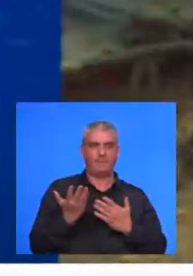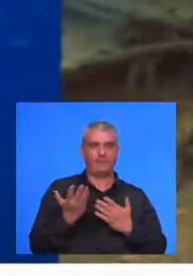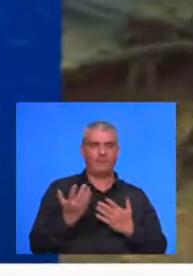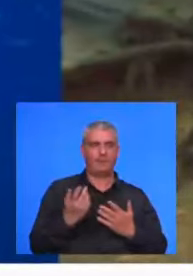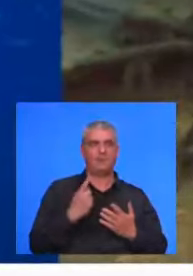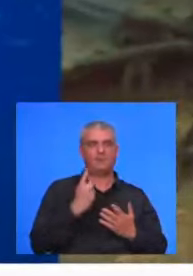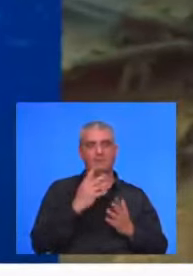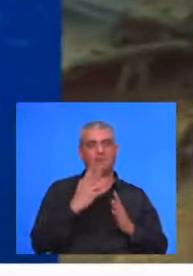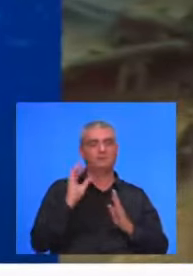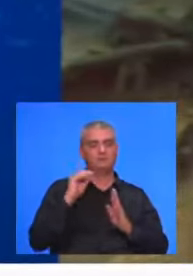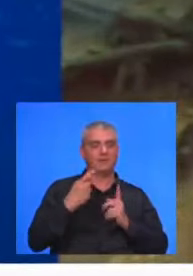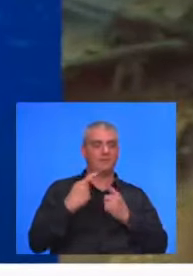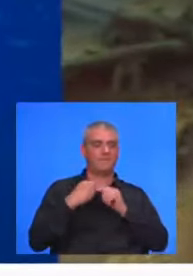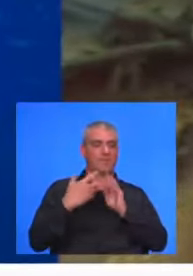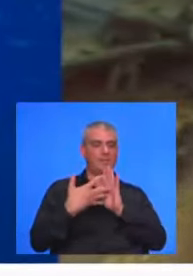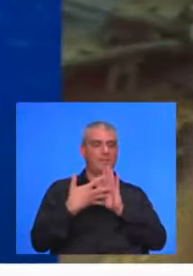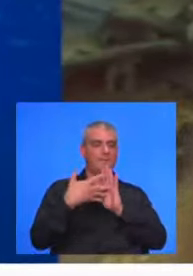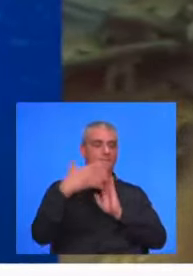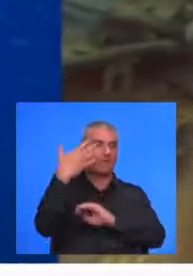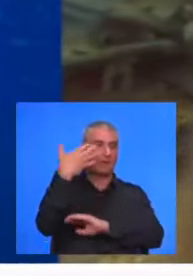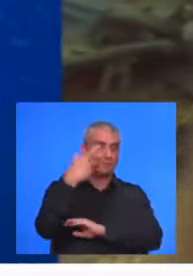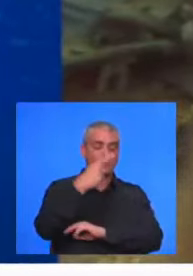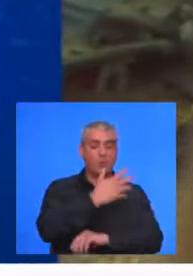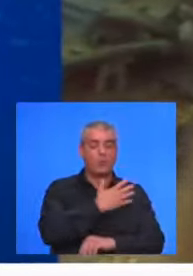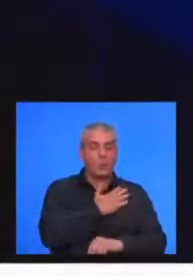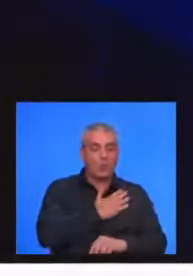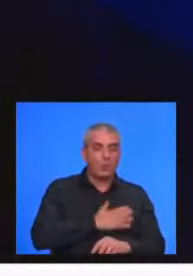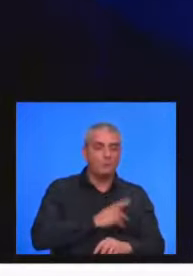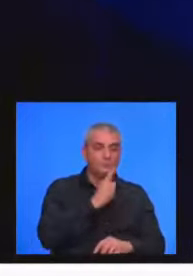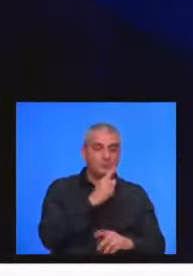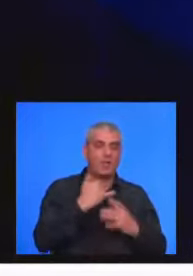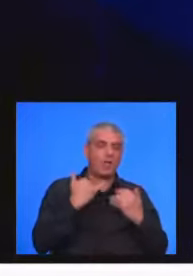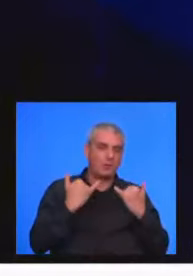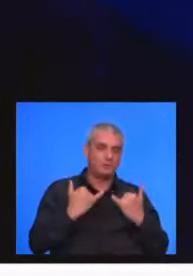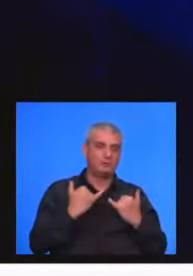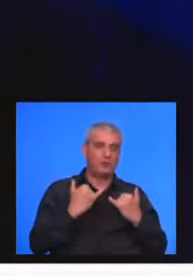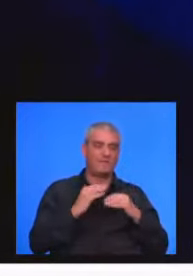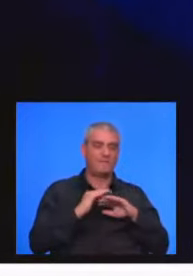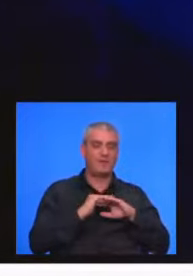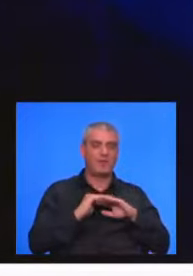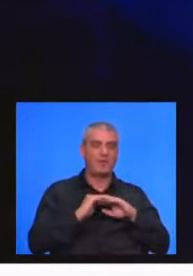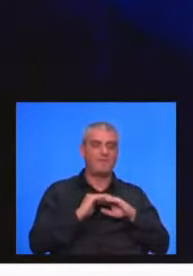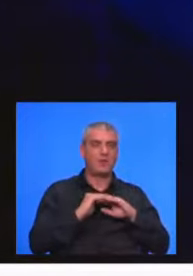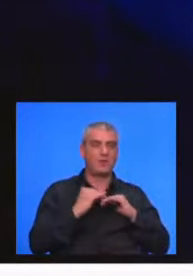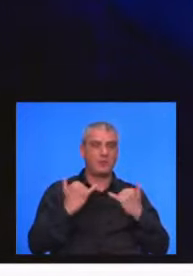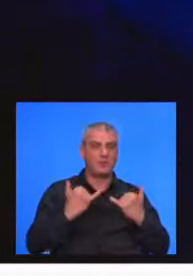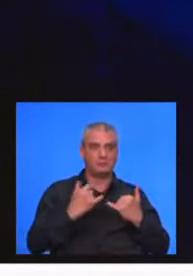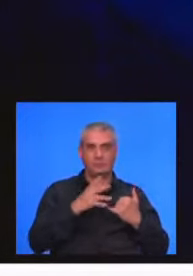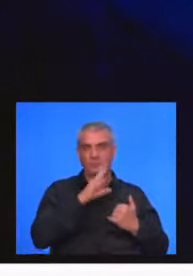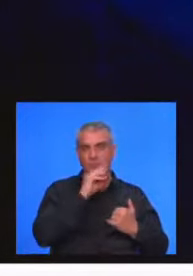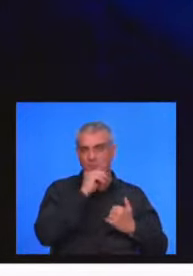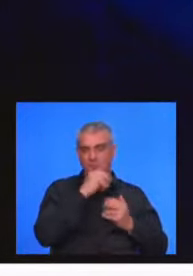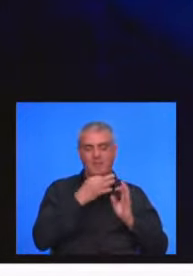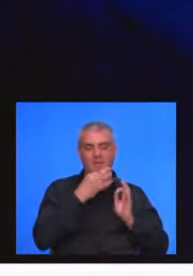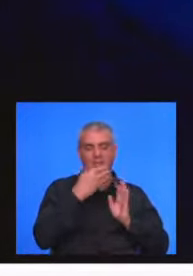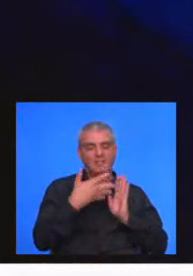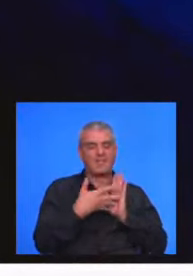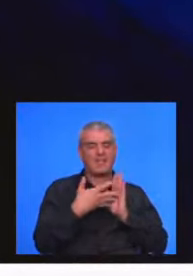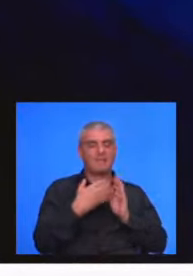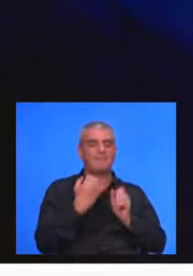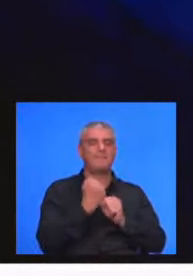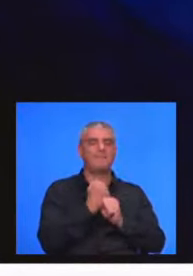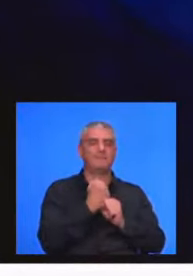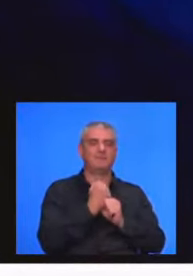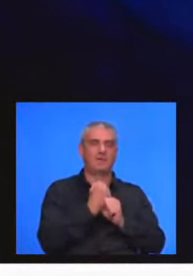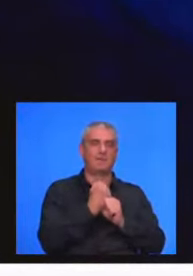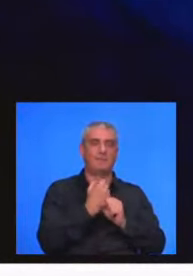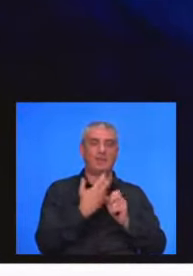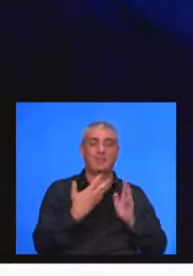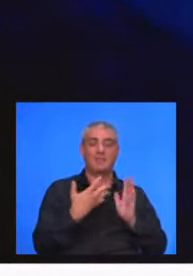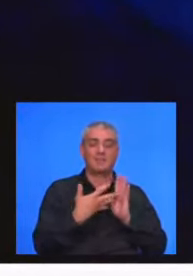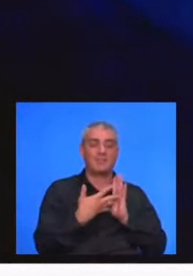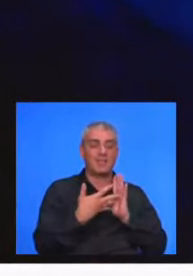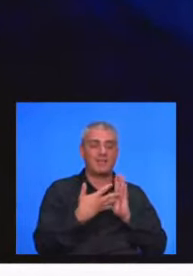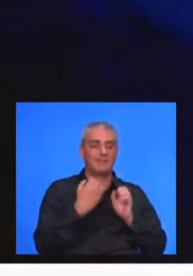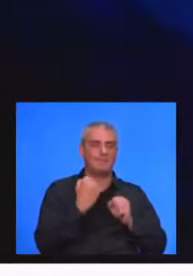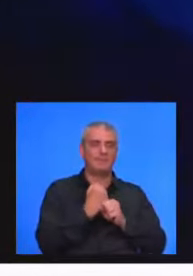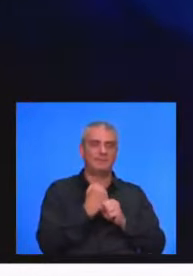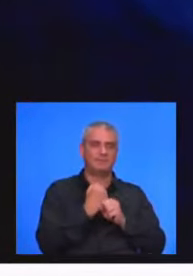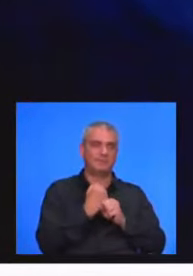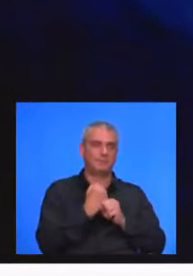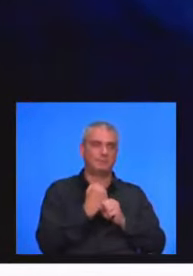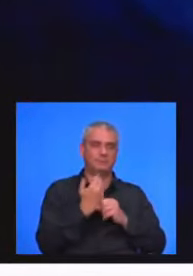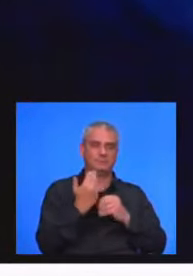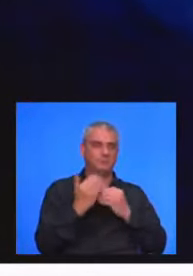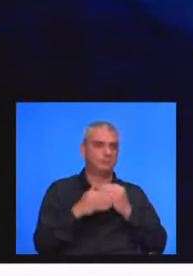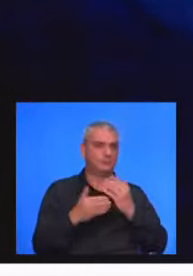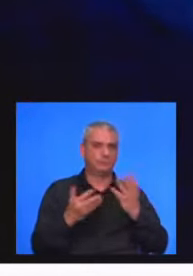המדינה, ועדיין הוא רוצה כרגע לפחות בשלב הזה, הוא מדבר על תחקירים מבצעיים. תחקיר מבצעי, בסופו